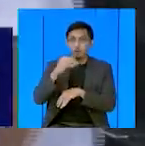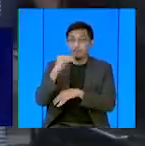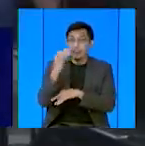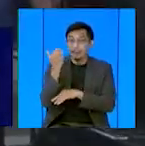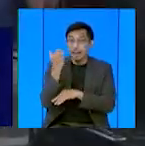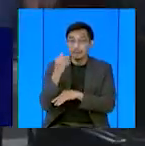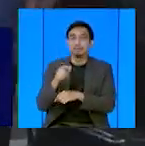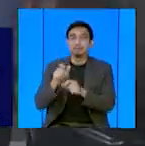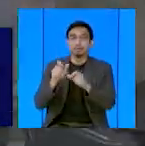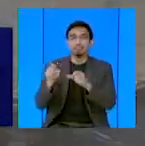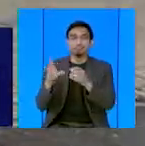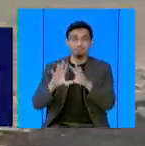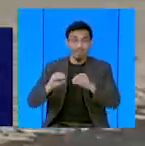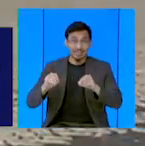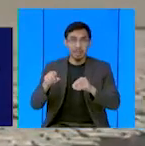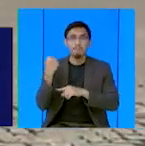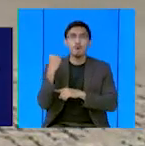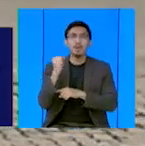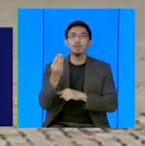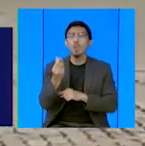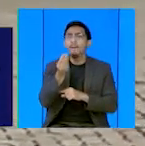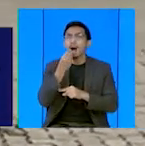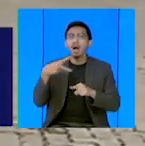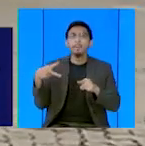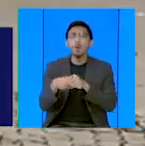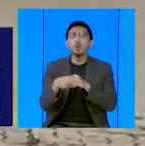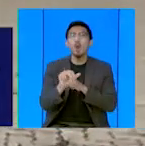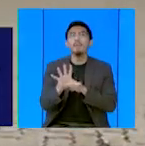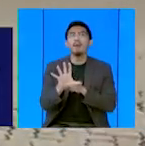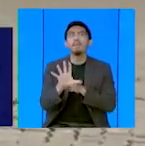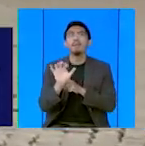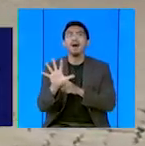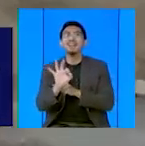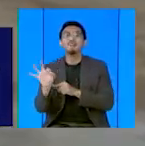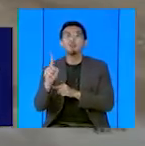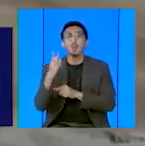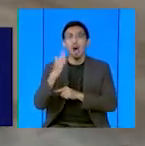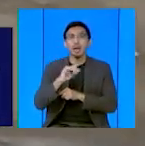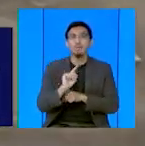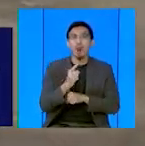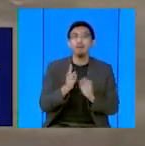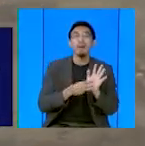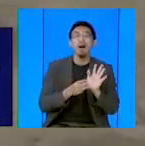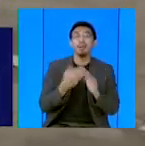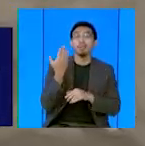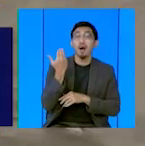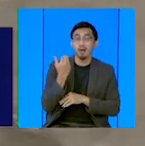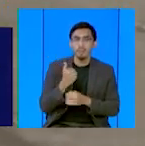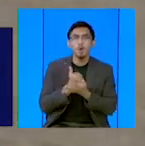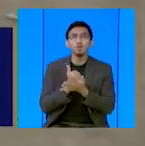pagi. Para pramudi memprotes pemotongan uang makan sebesar Rp55.000 per hari yang terjadi sejak bulan Maret